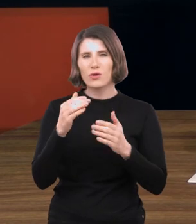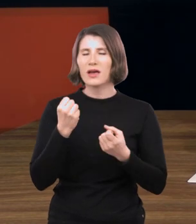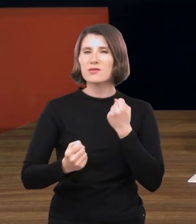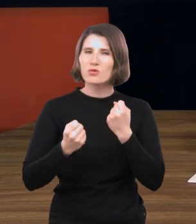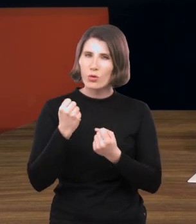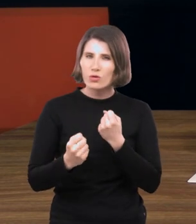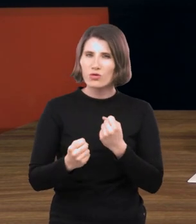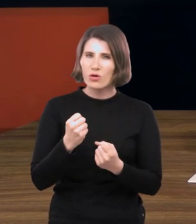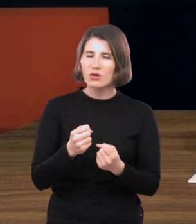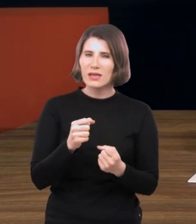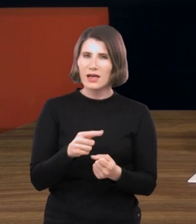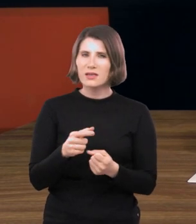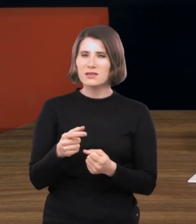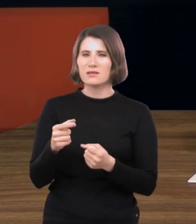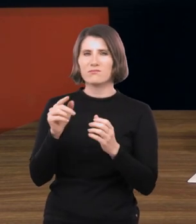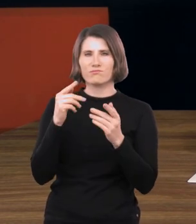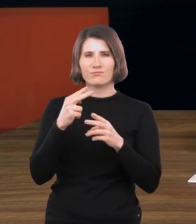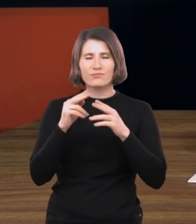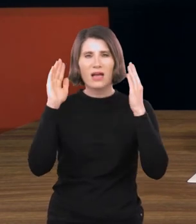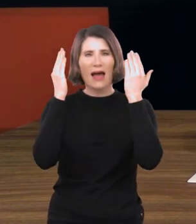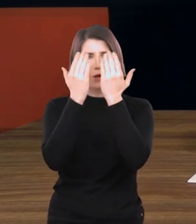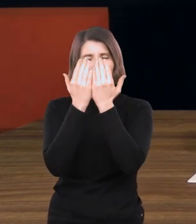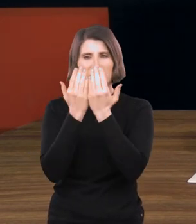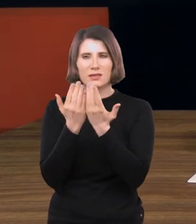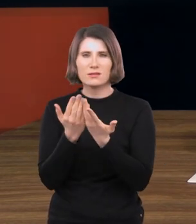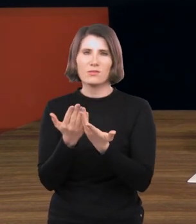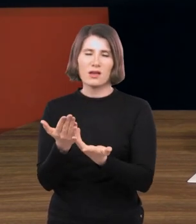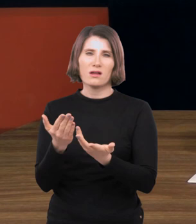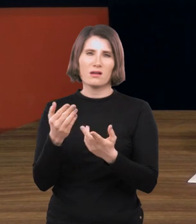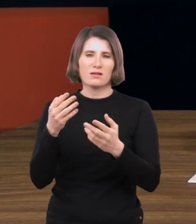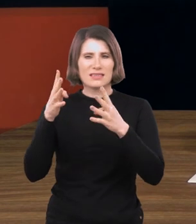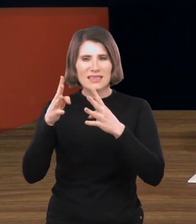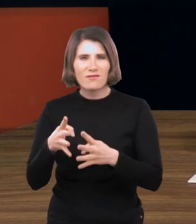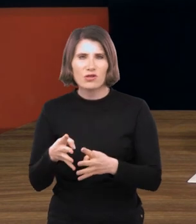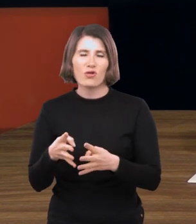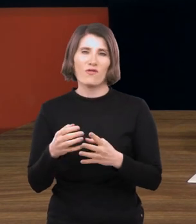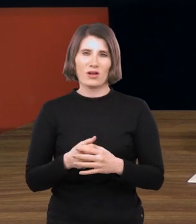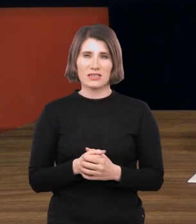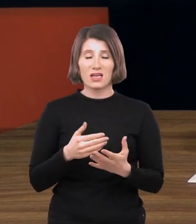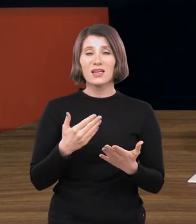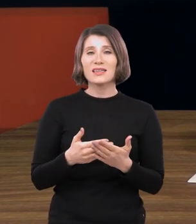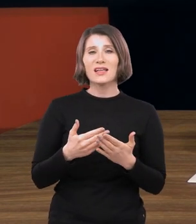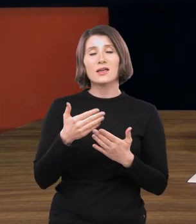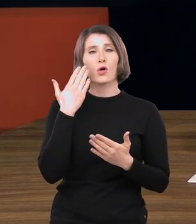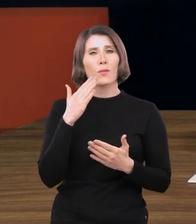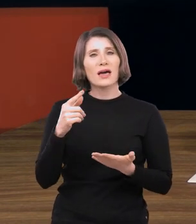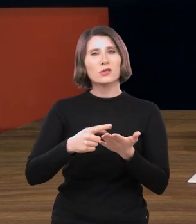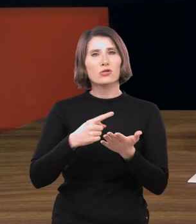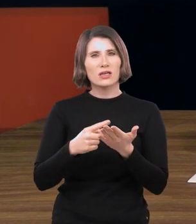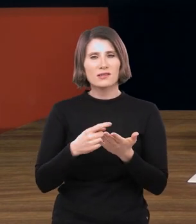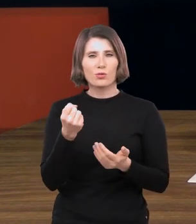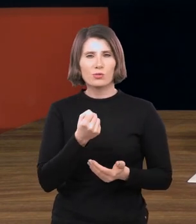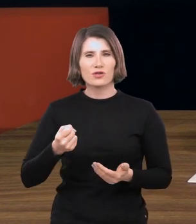jak trudne jest do zdefiniowania pojęcie autyzmu. Dlatego często też używa się takiego parasola